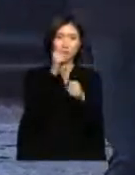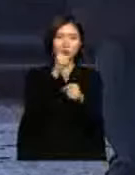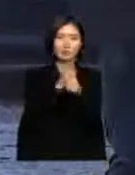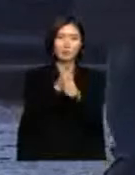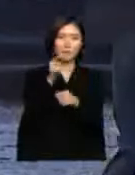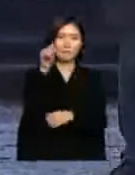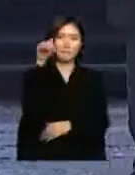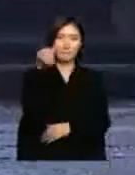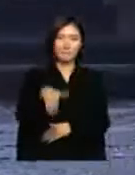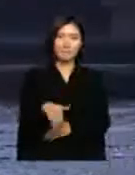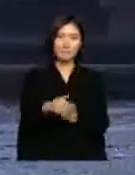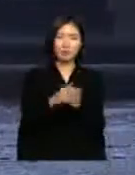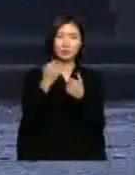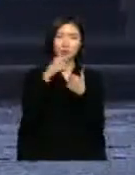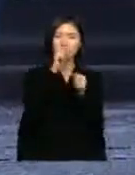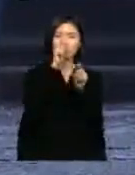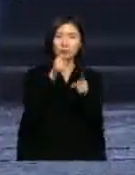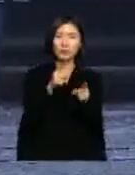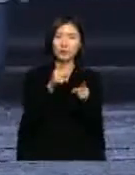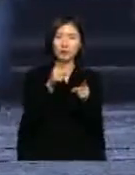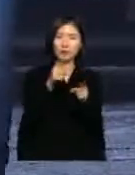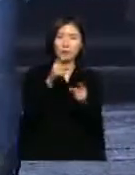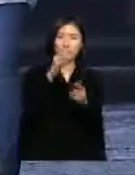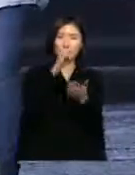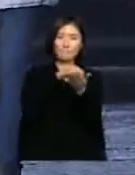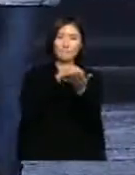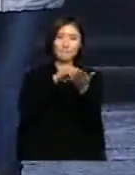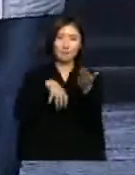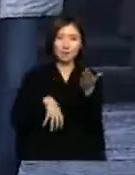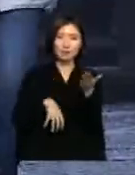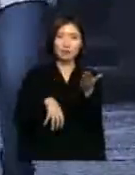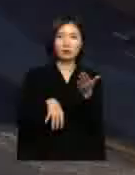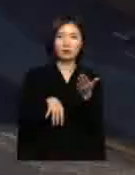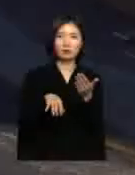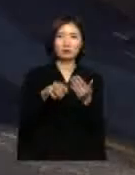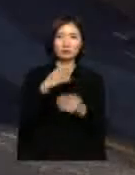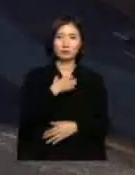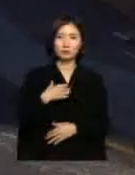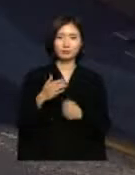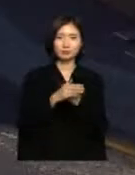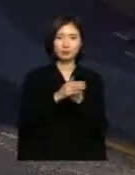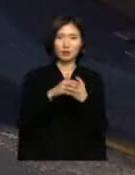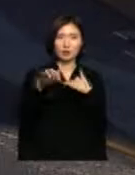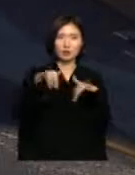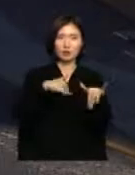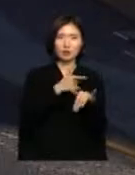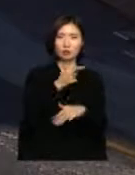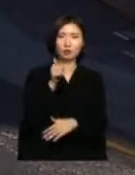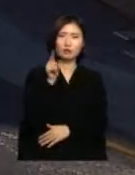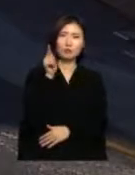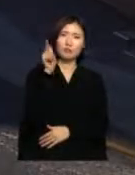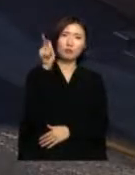떨어져 시민들이 교육 기회를 박탈당하게 될 것이라는 우려 때문입니다. 거리가 너무 멀고